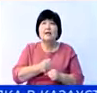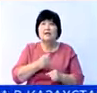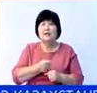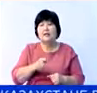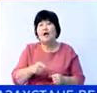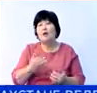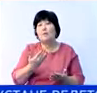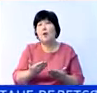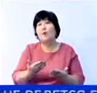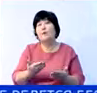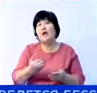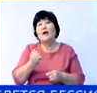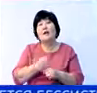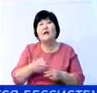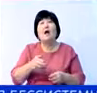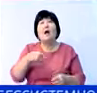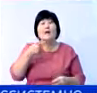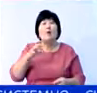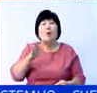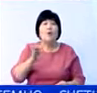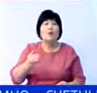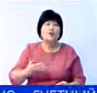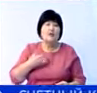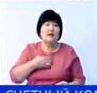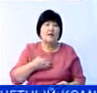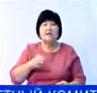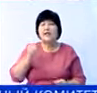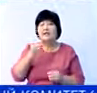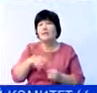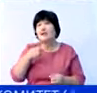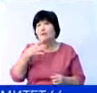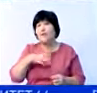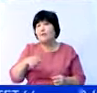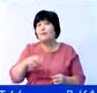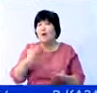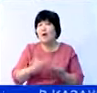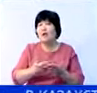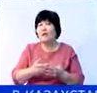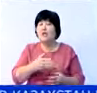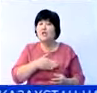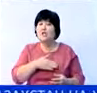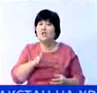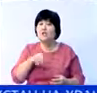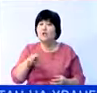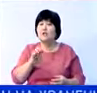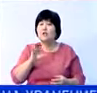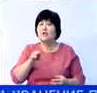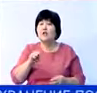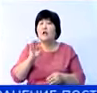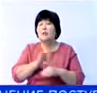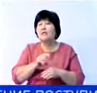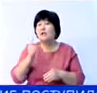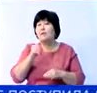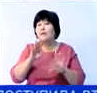по поводу АКШ. Говорить о жизненной важности этих центров не приходится. По данным ВОЗ, сердечно-сосудистые заболевания на первом